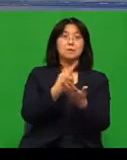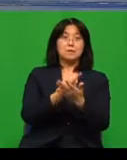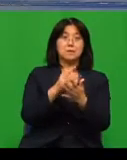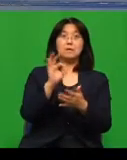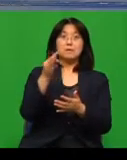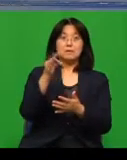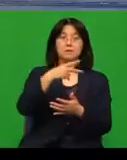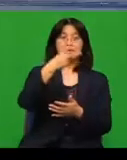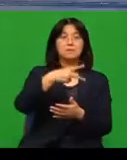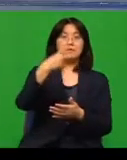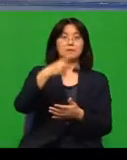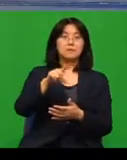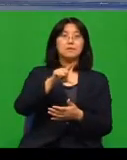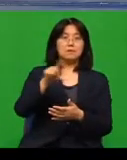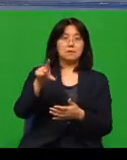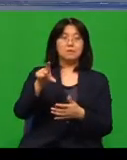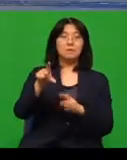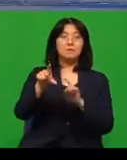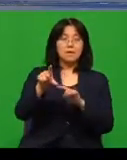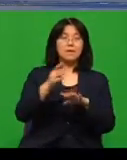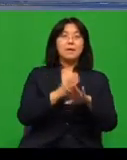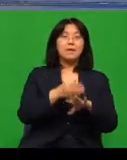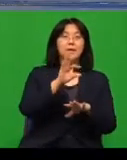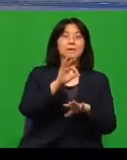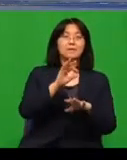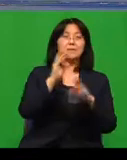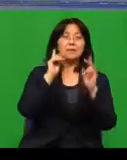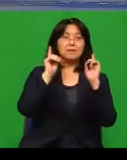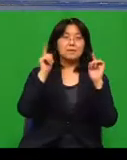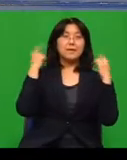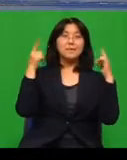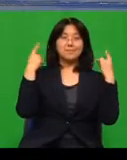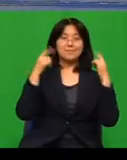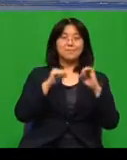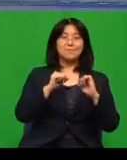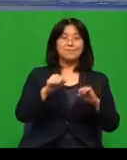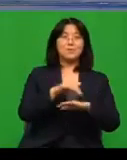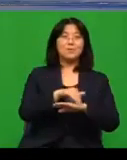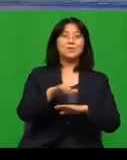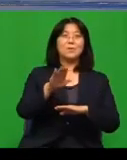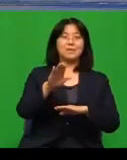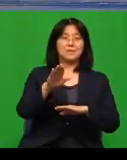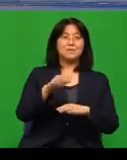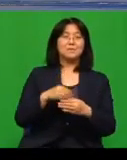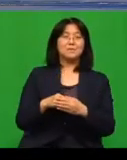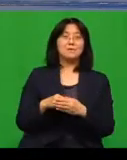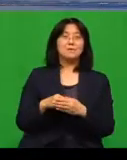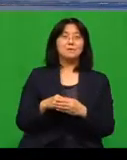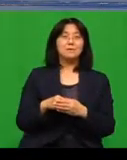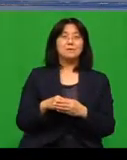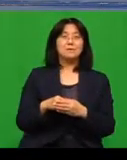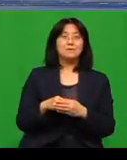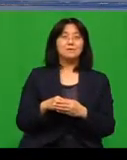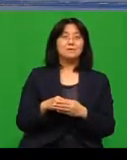参加費2000円でですね、感謝祭をやろうということでございまして、相当